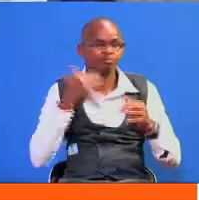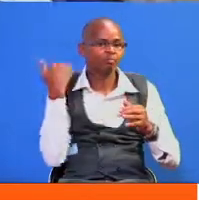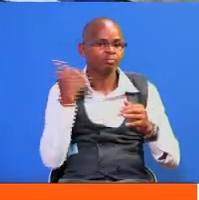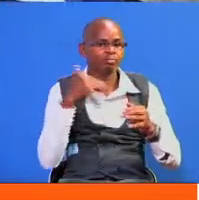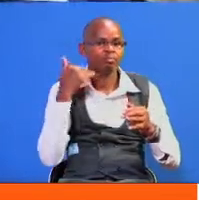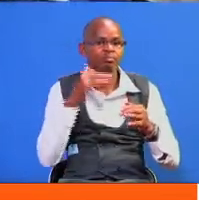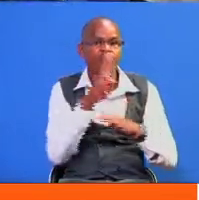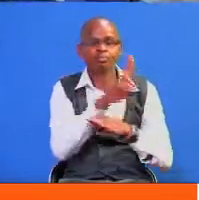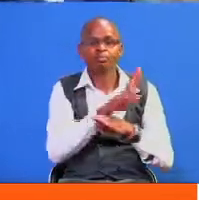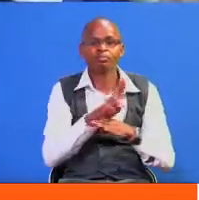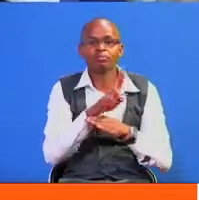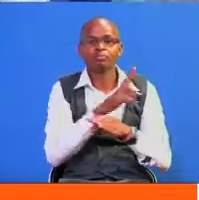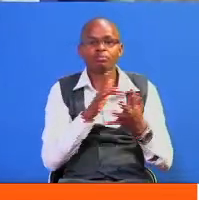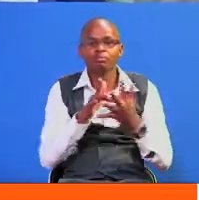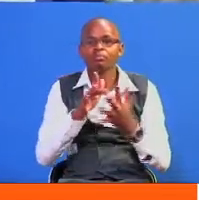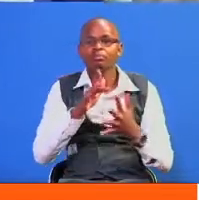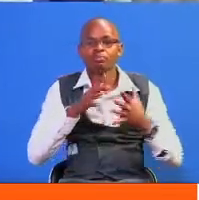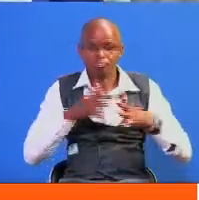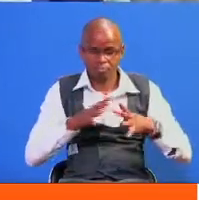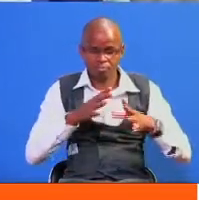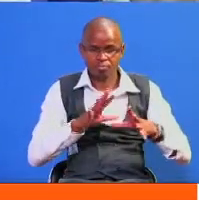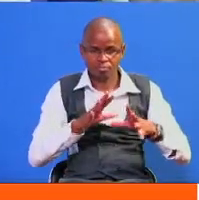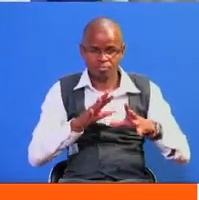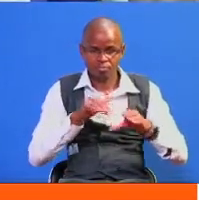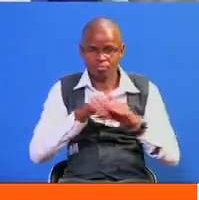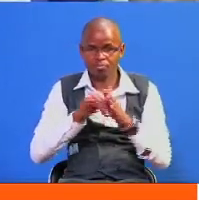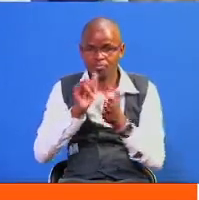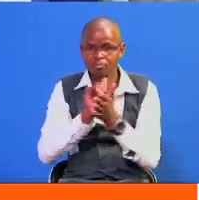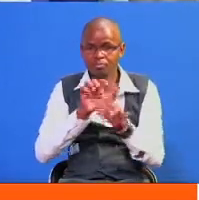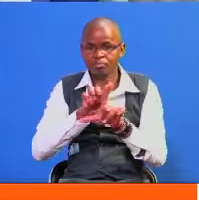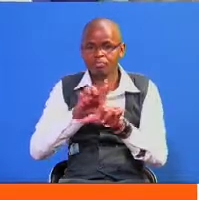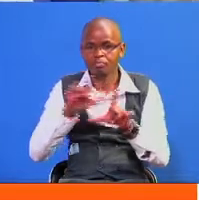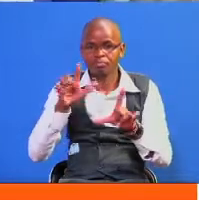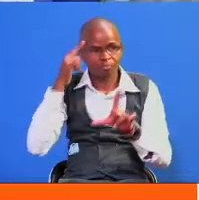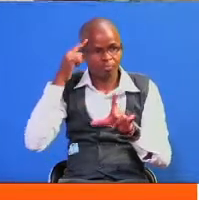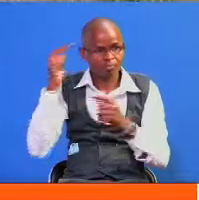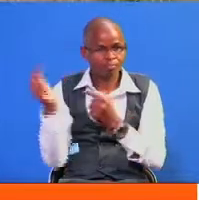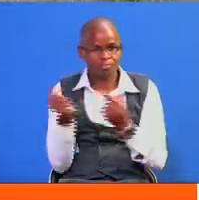hawapaswi kutumiwa kuondoa wakazi katika ardhi yenye mabishano. Njoki.